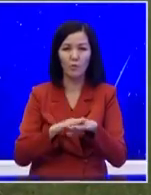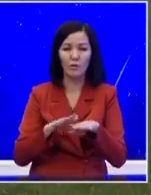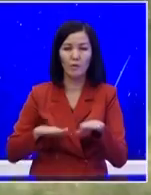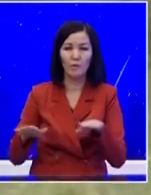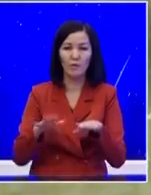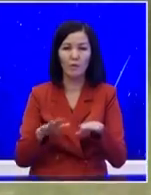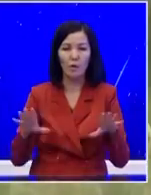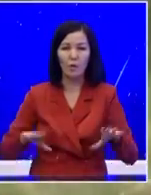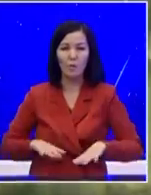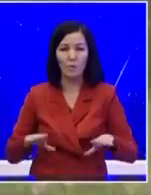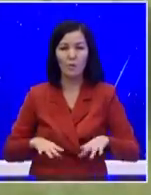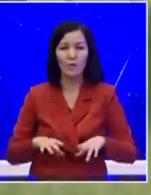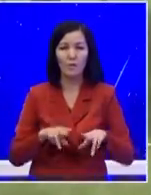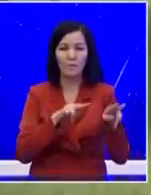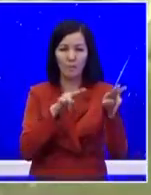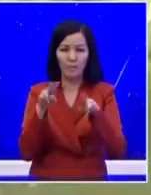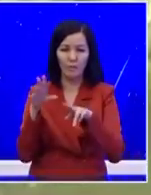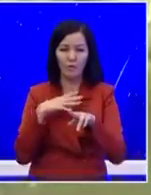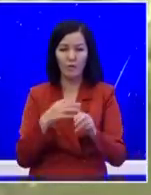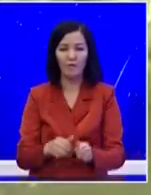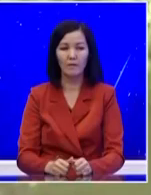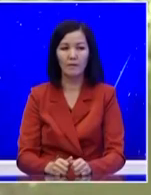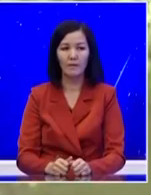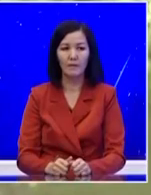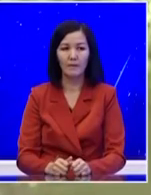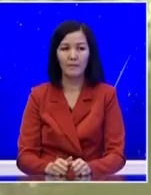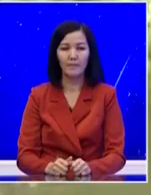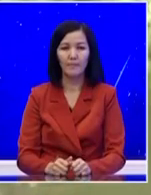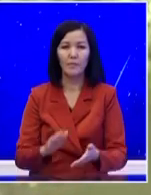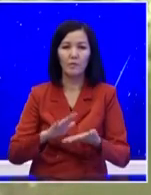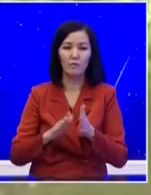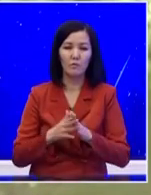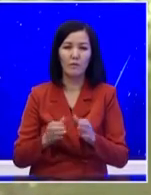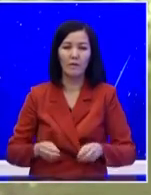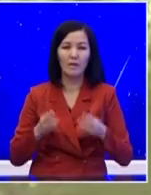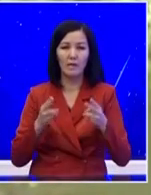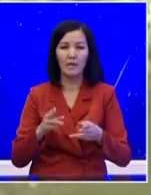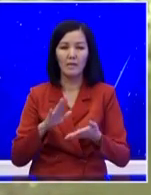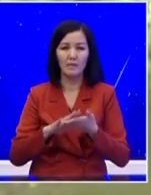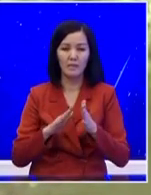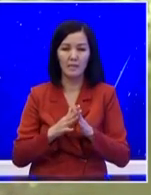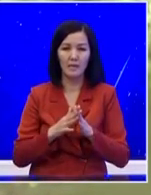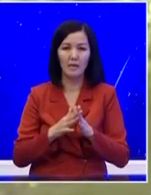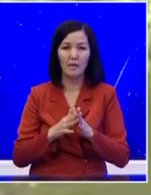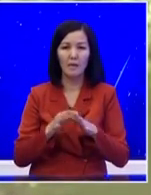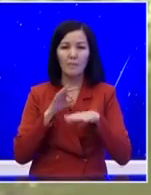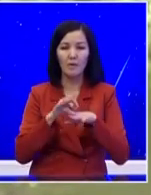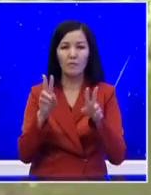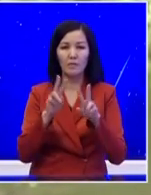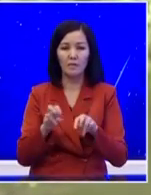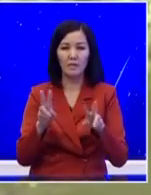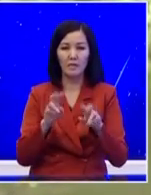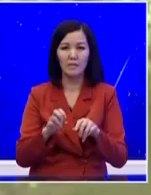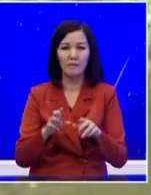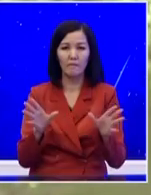создать конное патрулирование. Чрезвычайное положение в условиях карантина проводятся рейды совместно с